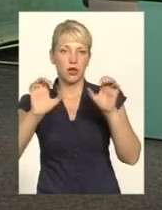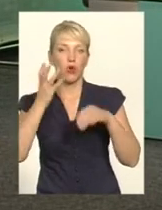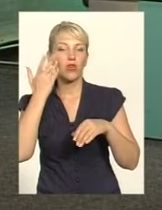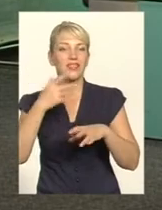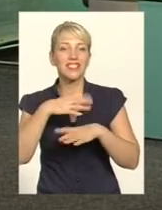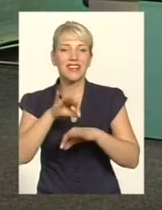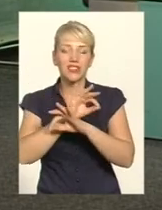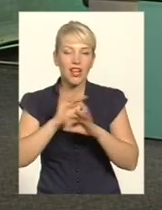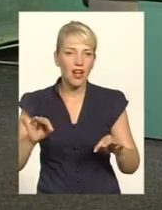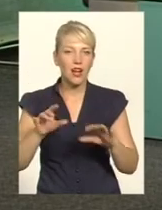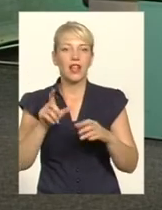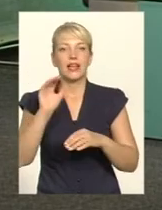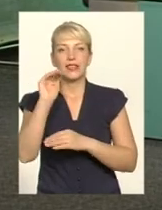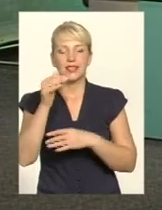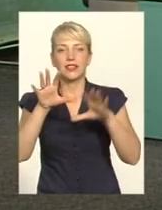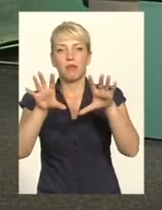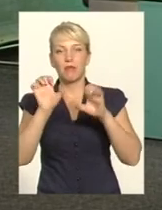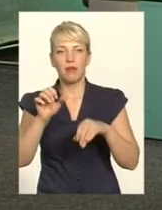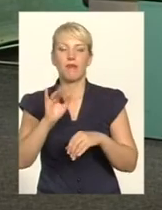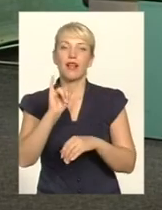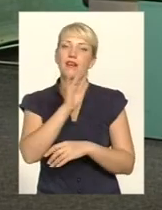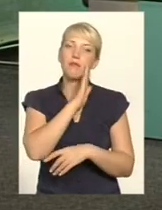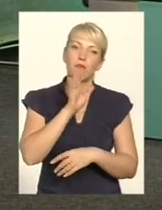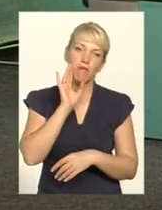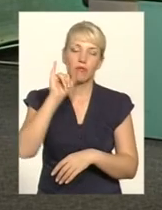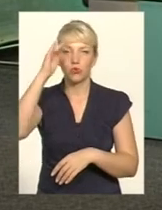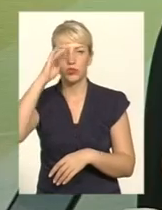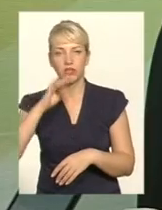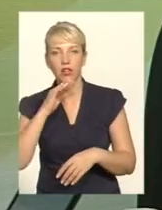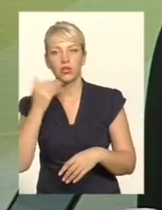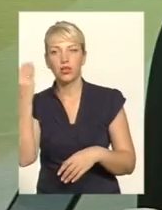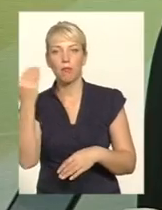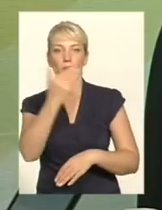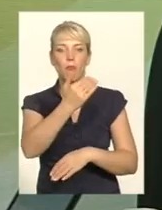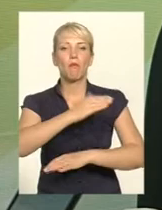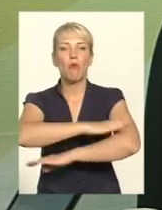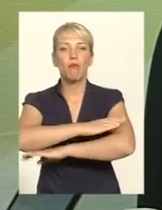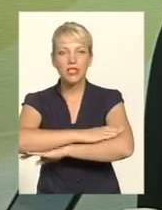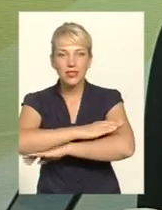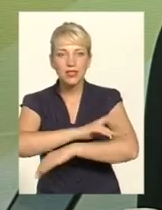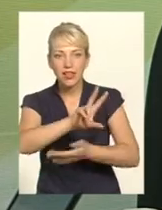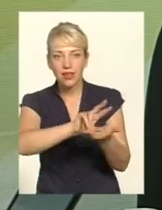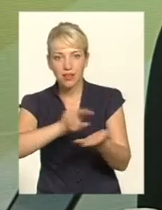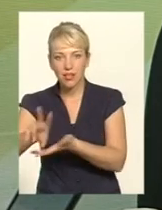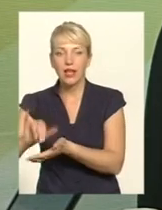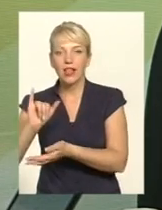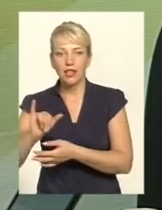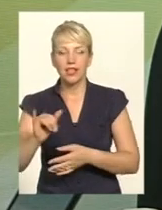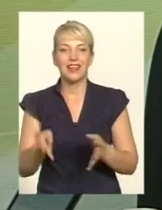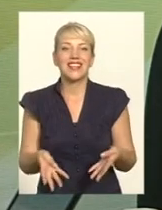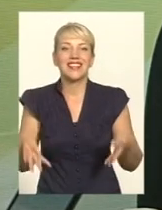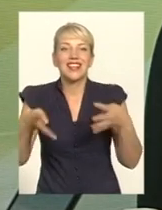приймають, дитина приймає і одну, і другу сторону поведінки, інтегрує це в собі і дає свій